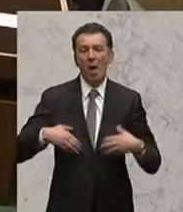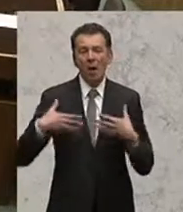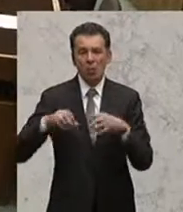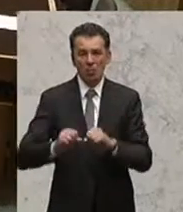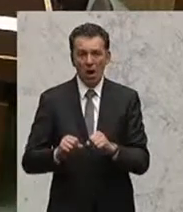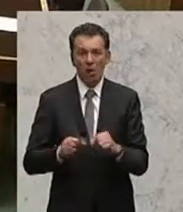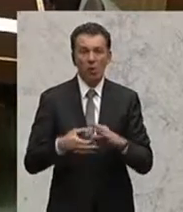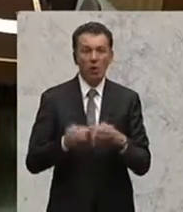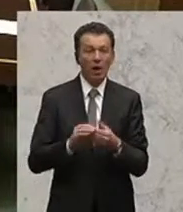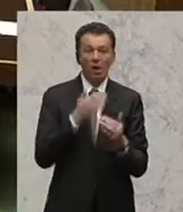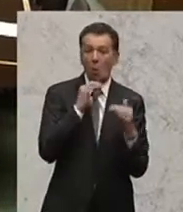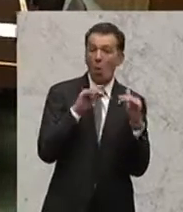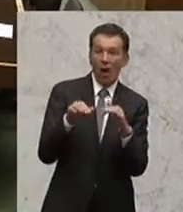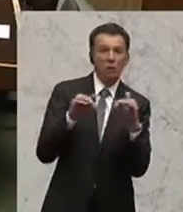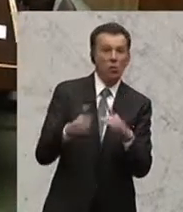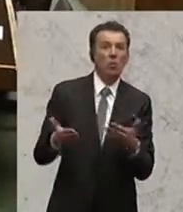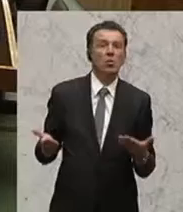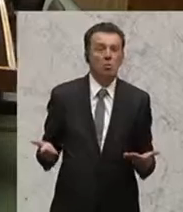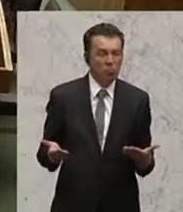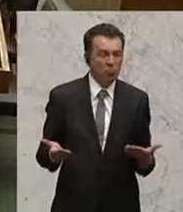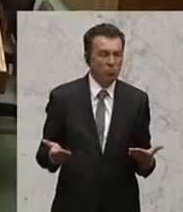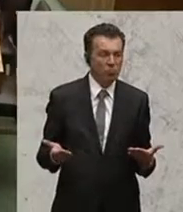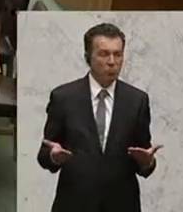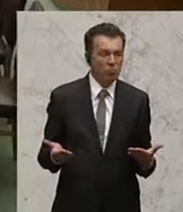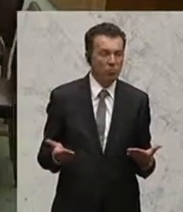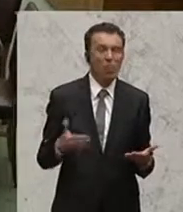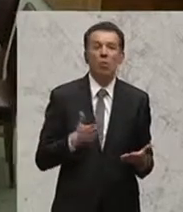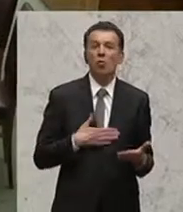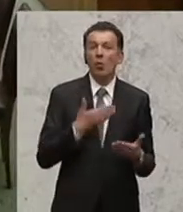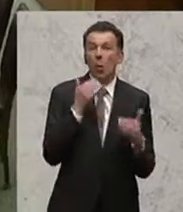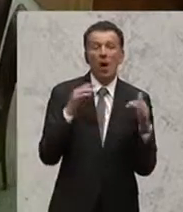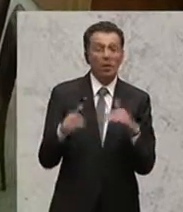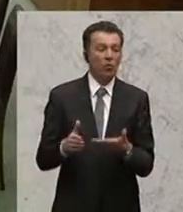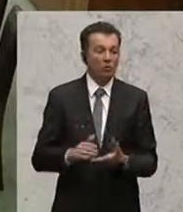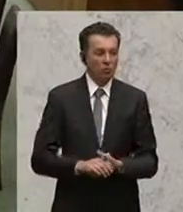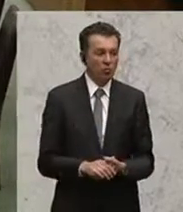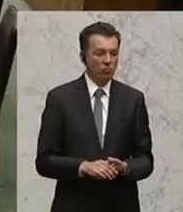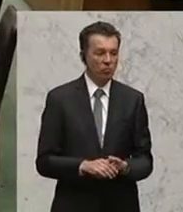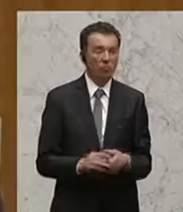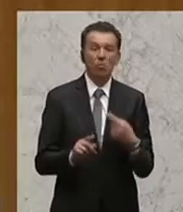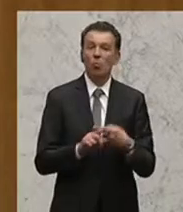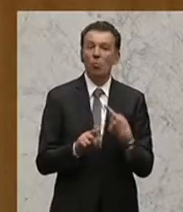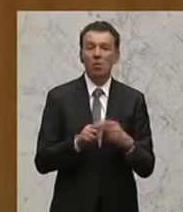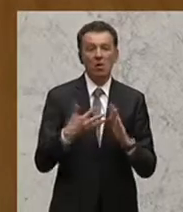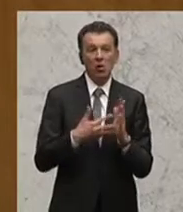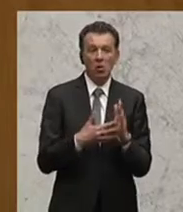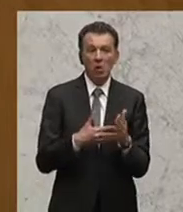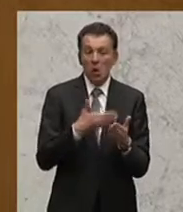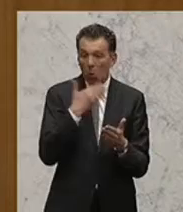Einfluss zusätzlich noch auf die Bank verloren hat, aber eigentlich ist er eh nicht wahrgenommen worden, nämlich im Sinne einer positiven